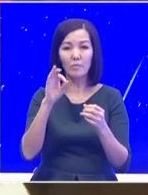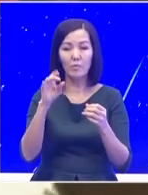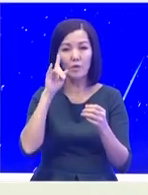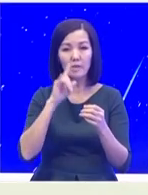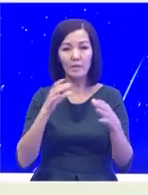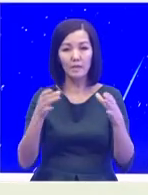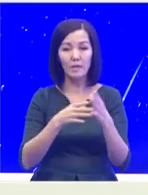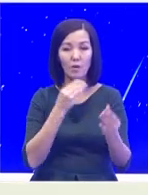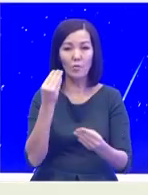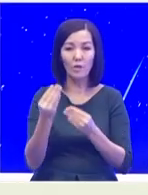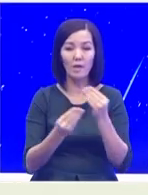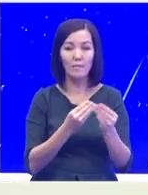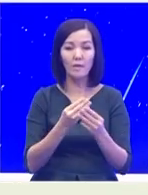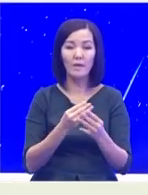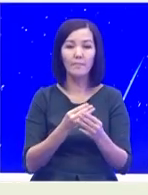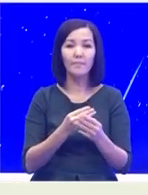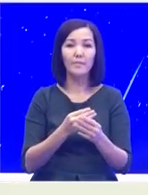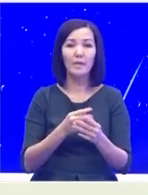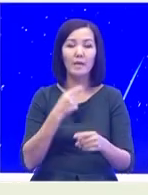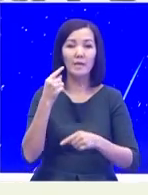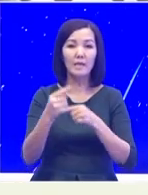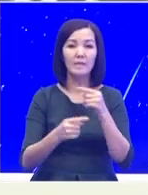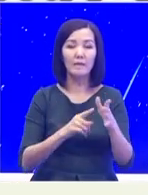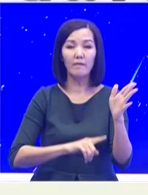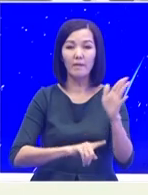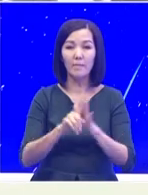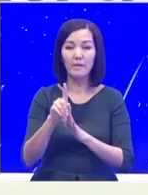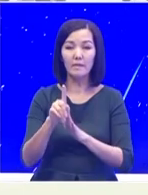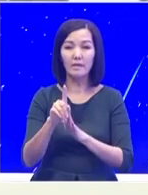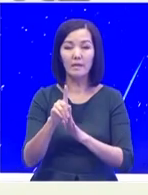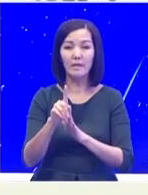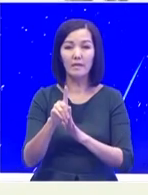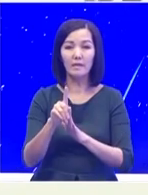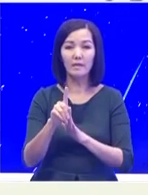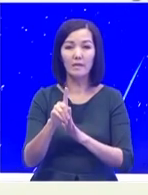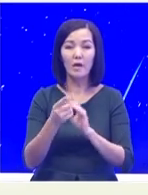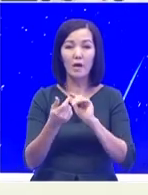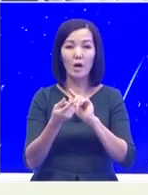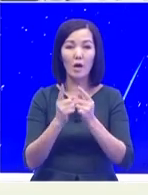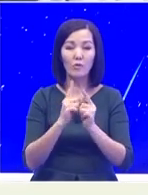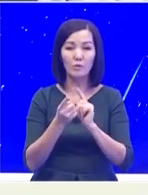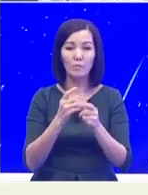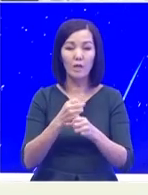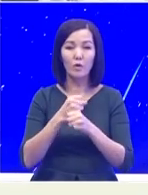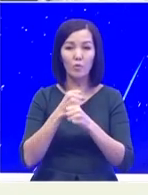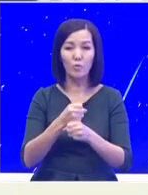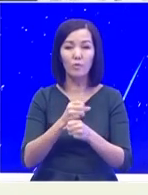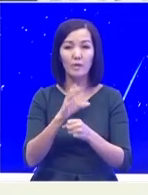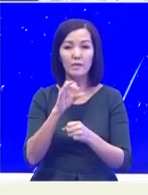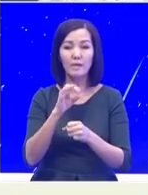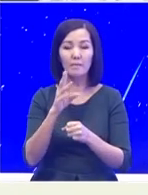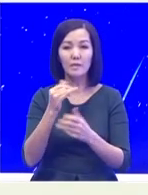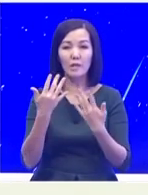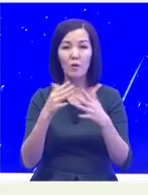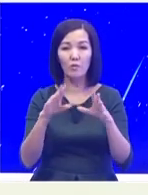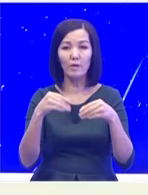шабам. Көкпар ойыны ауданда эстафета түрінде бастау алған. Салым көкпарының ауыспалы кубығы осы жолы Самсаулына